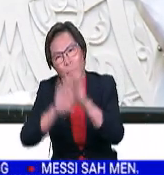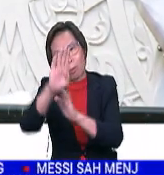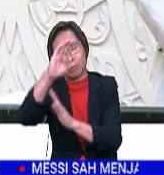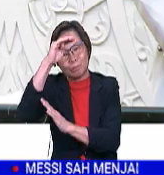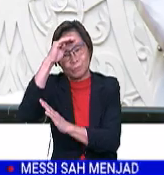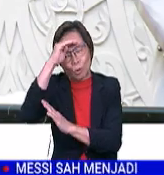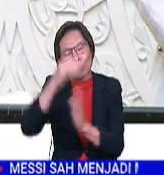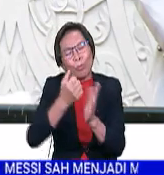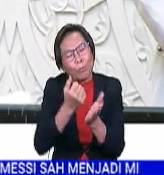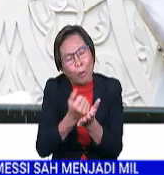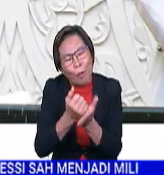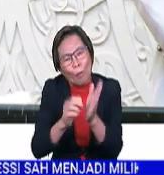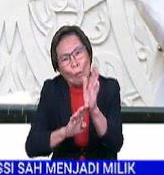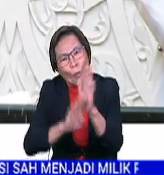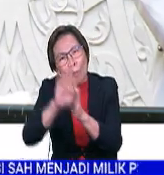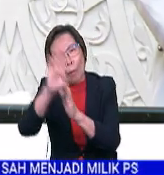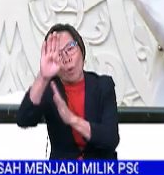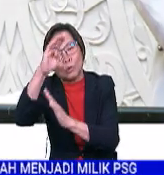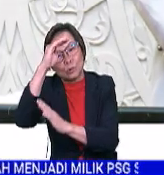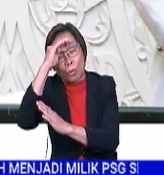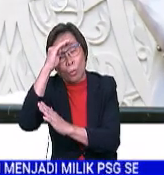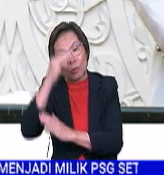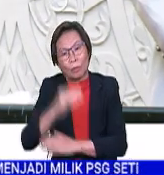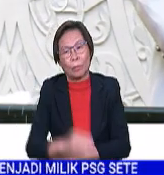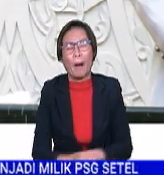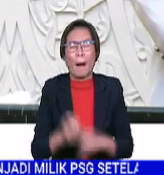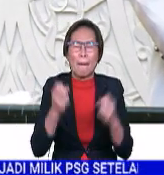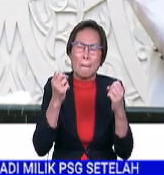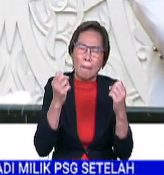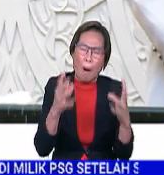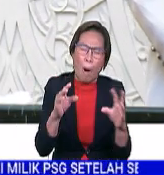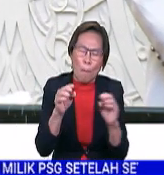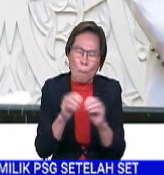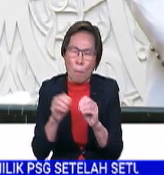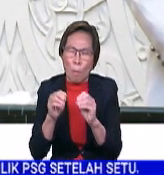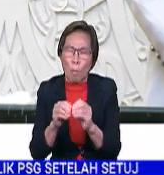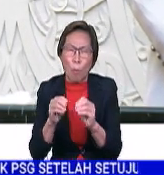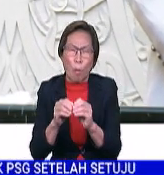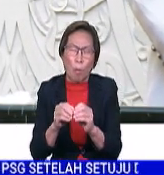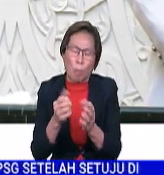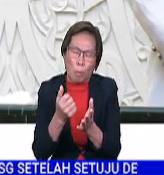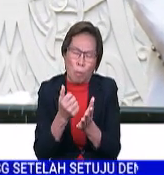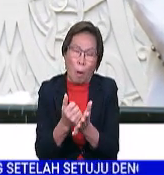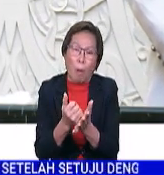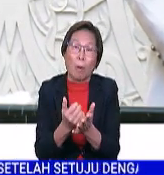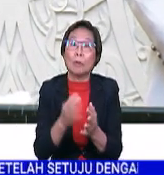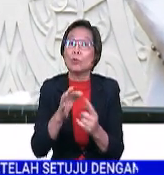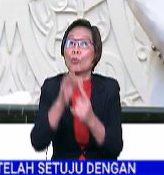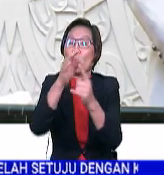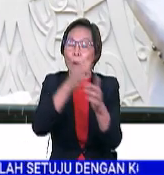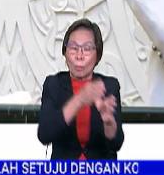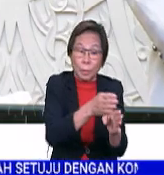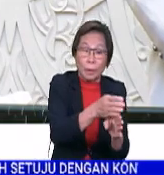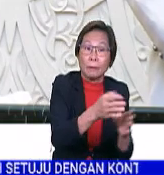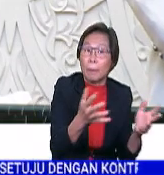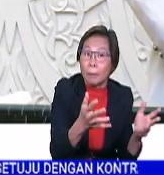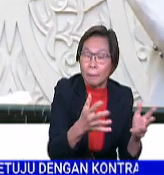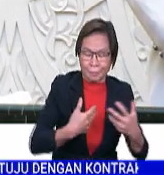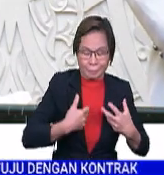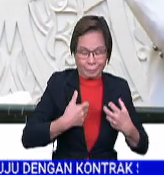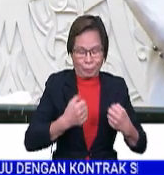Negeri Johor dengan lebih banyak lagi terutama dalam bidang kih